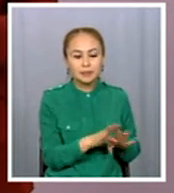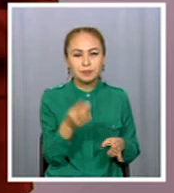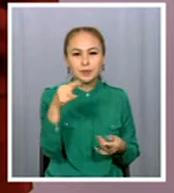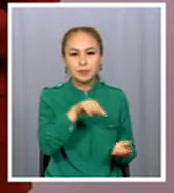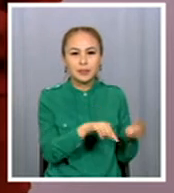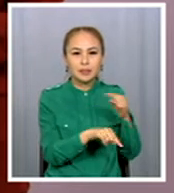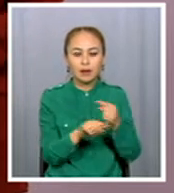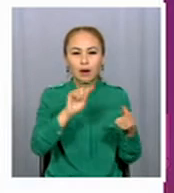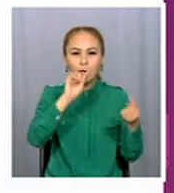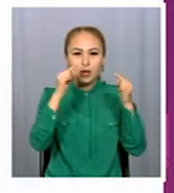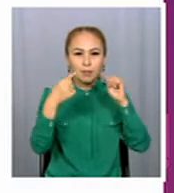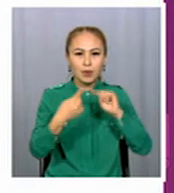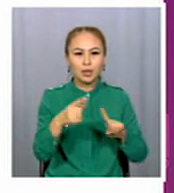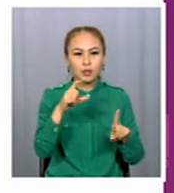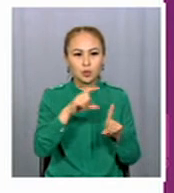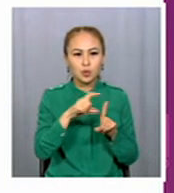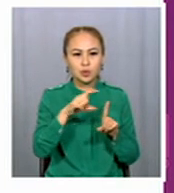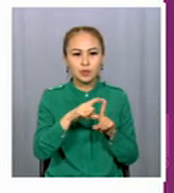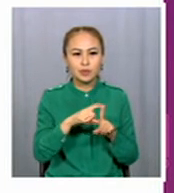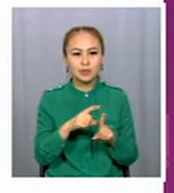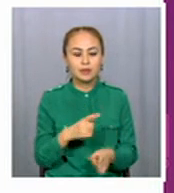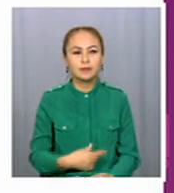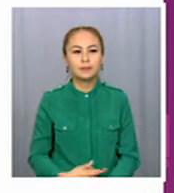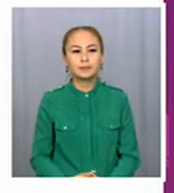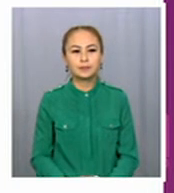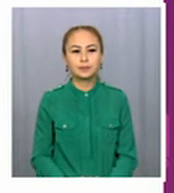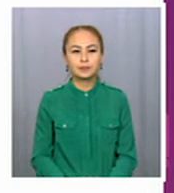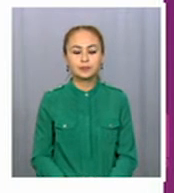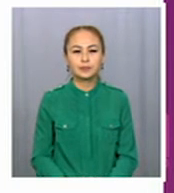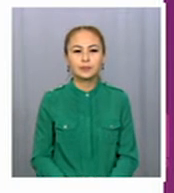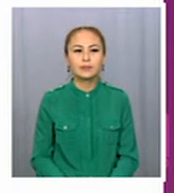қарсы сөздер екен. Қане